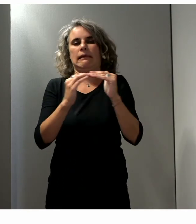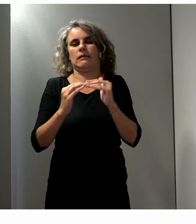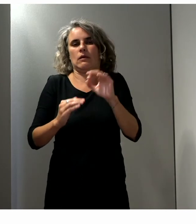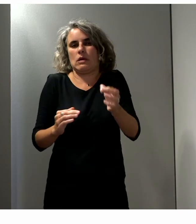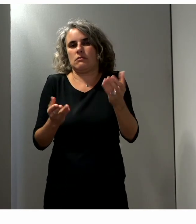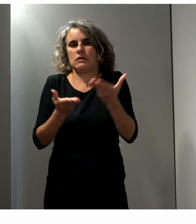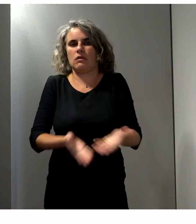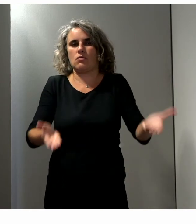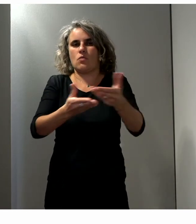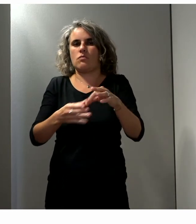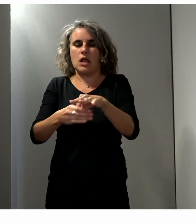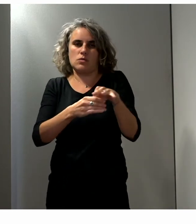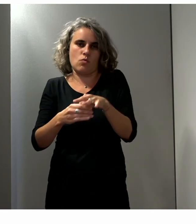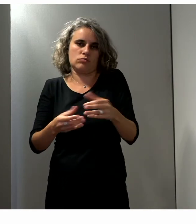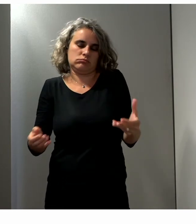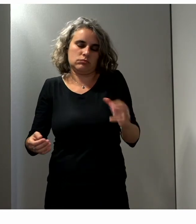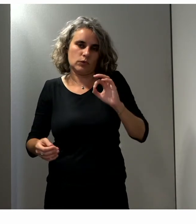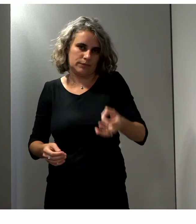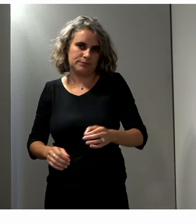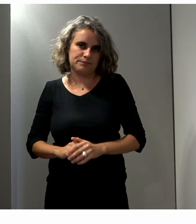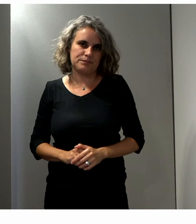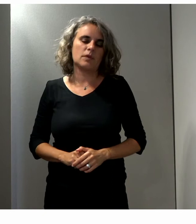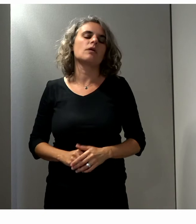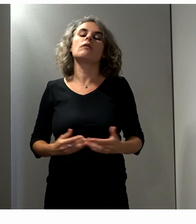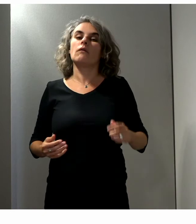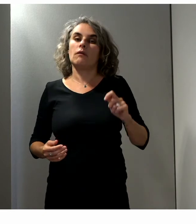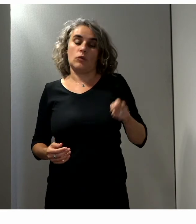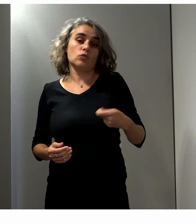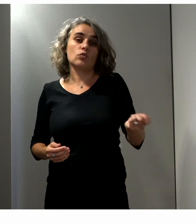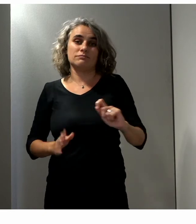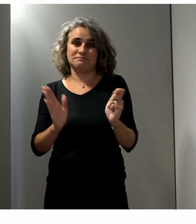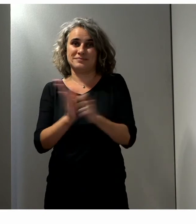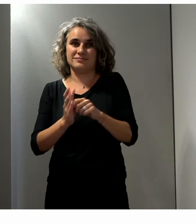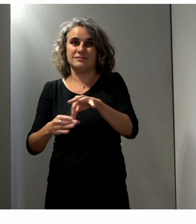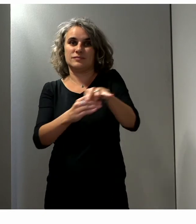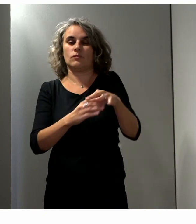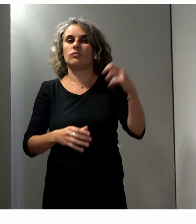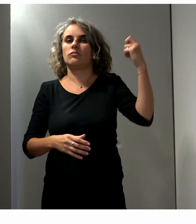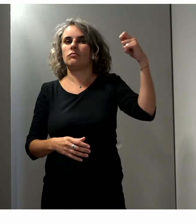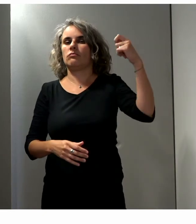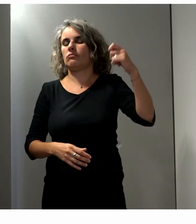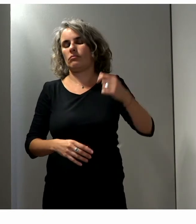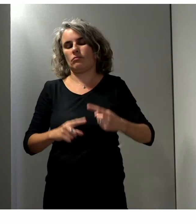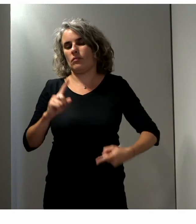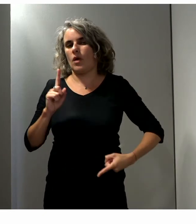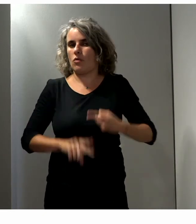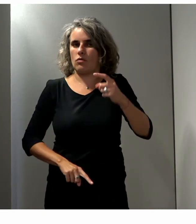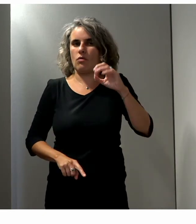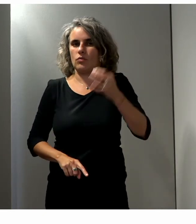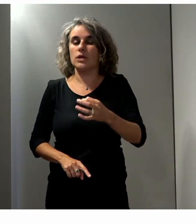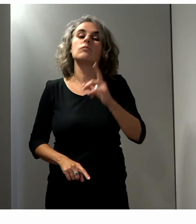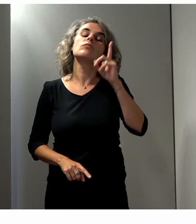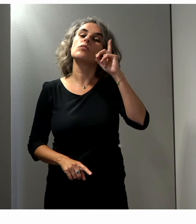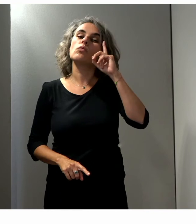hein, si je puis employer cette expression. C'est bien évidemment un rendez-vous très, très important pour nous parce que